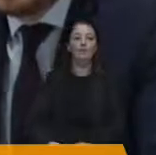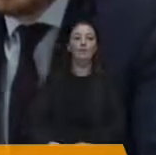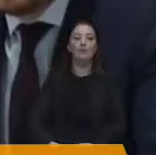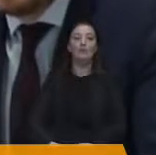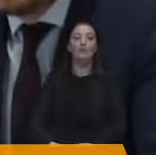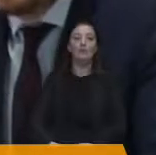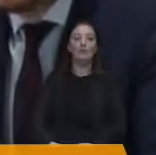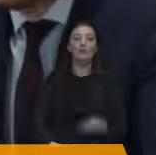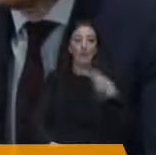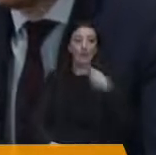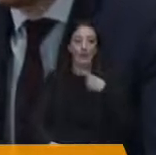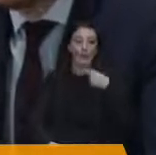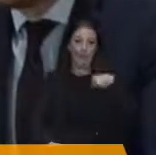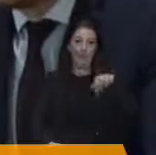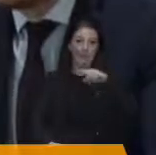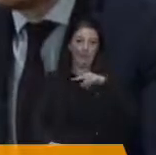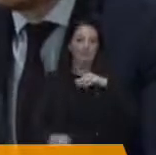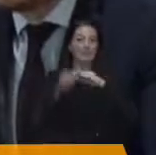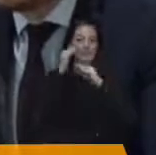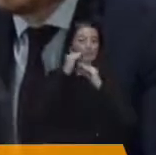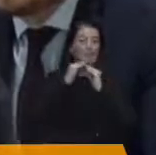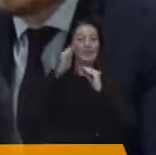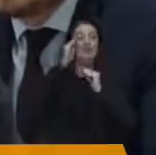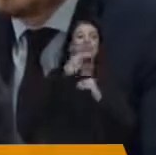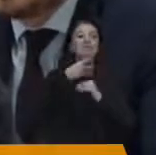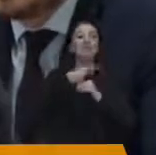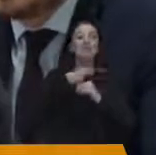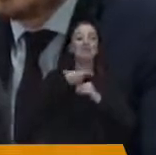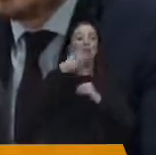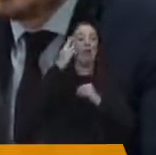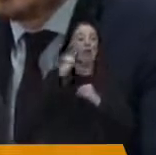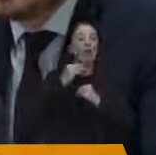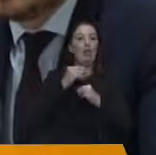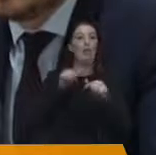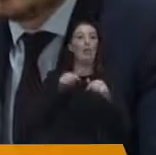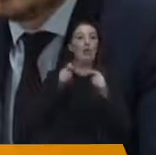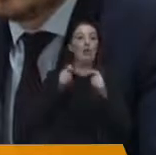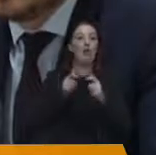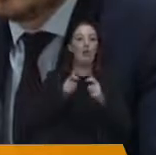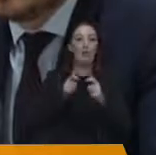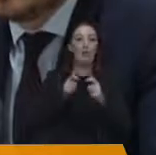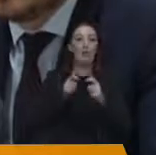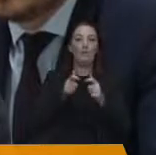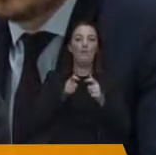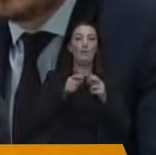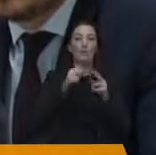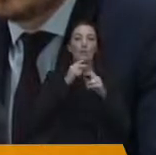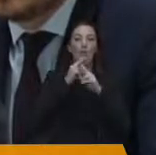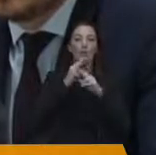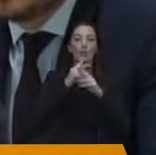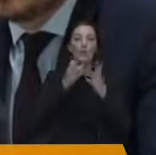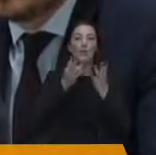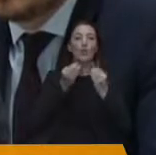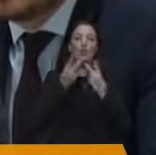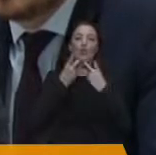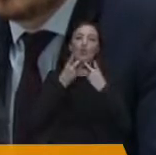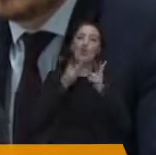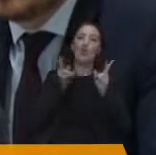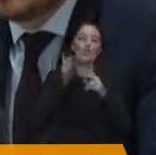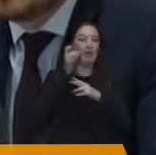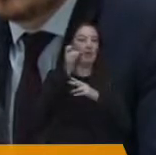Bizim milletimiz bizi anlar. Burada konuştuklarımız çok açık,